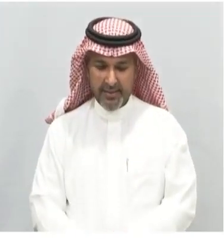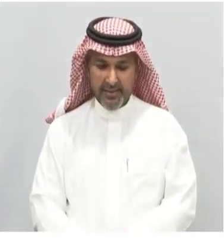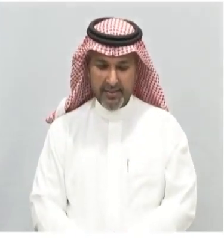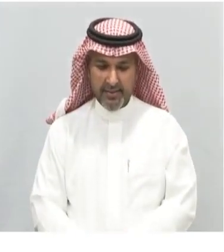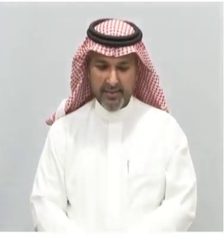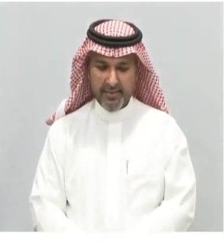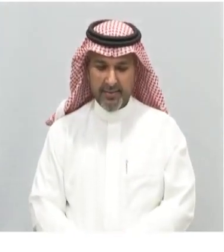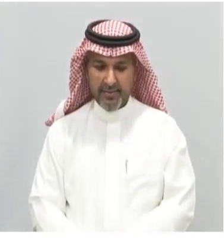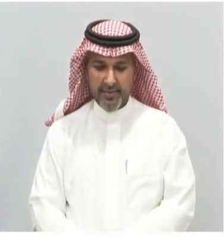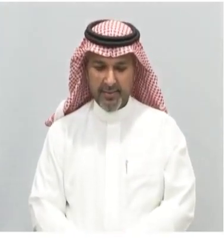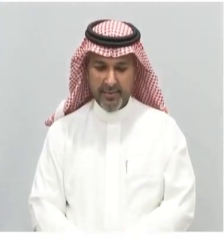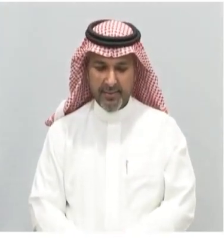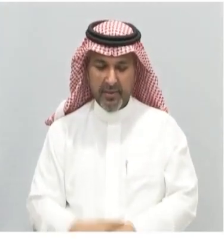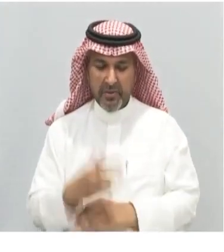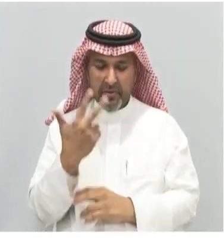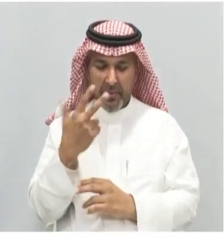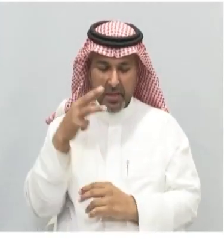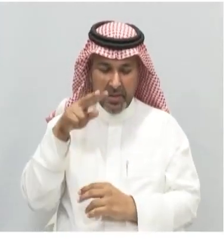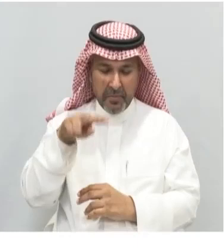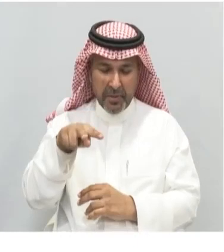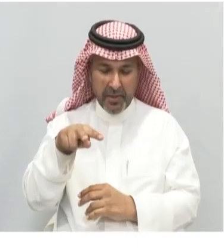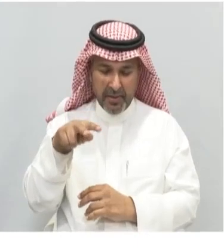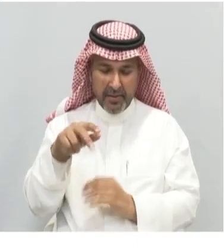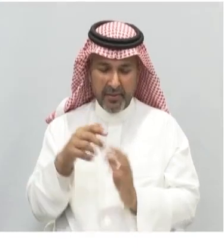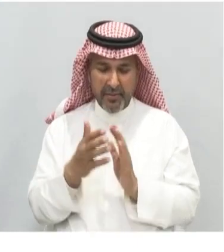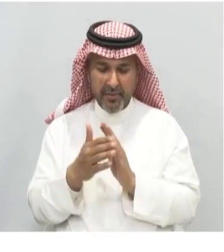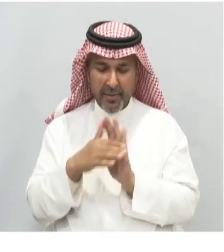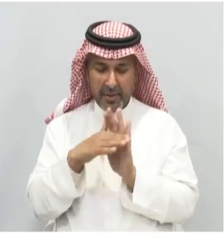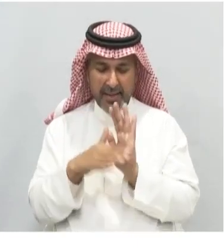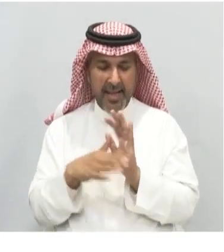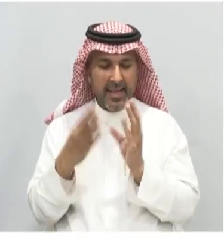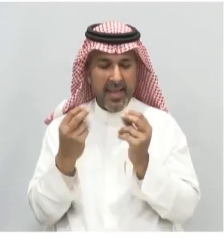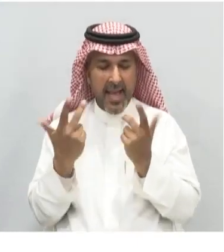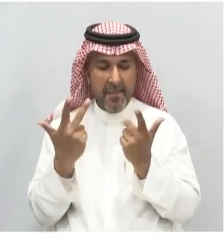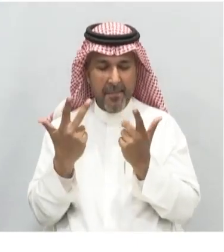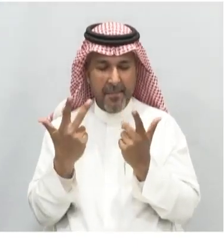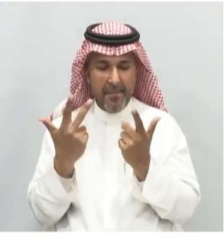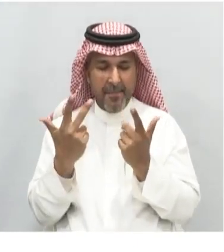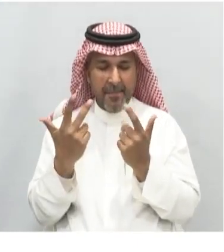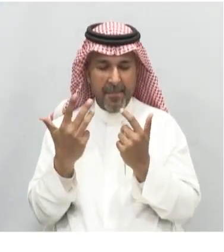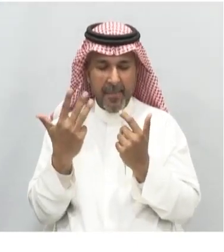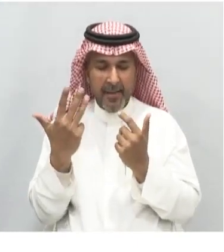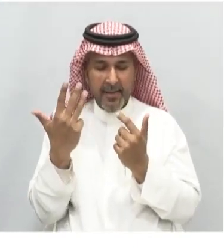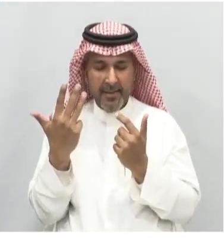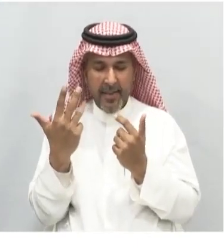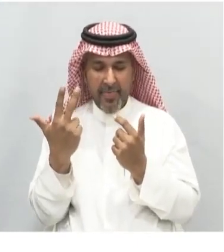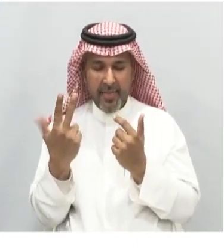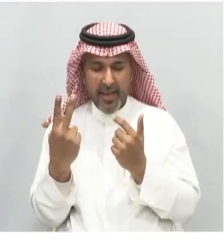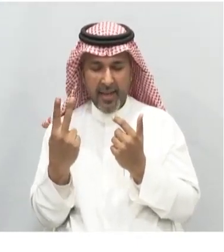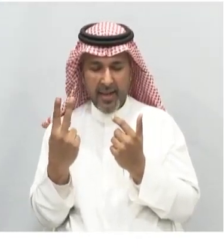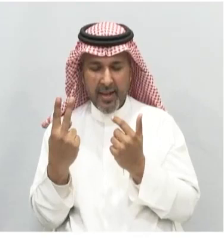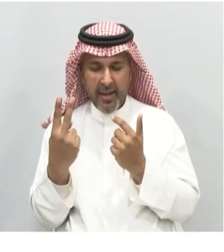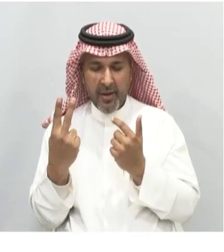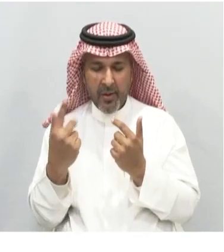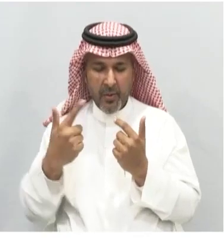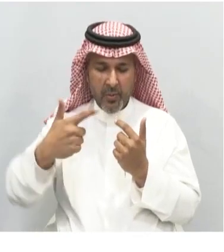بارك الله فيكم 800 لماذا الحقيقه الاساسيه 72 ت 9 = 8 وهنا صفرين